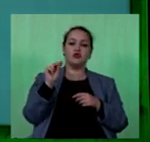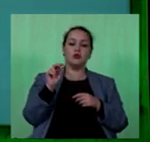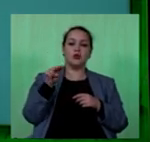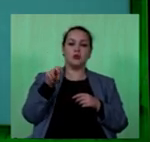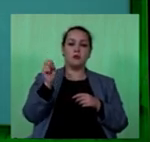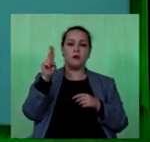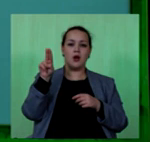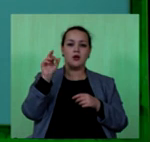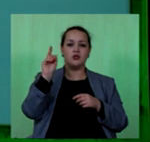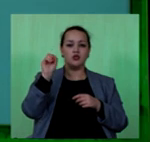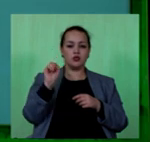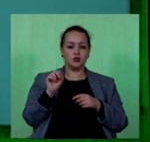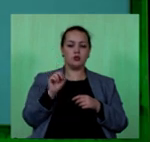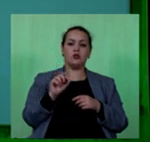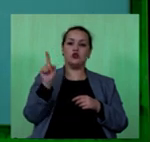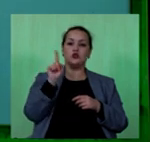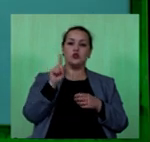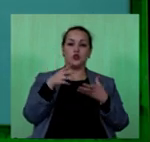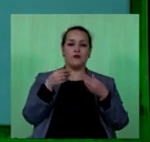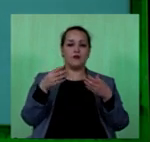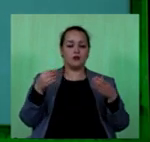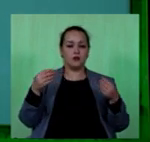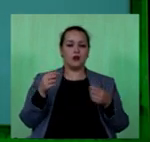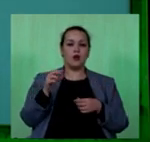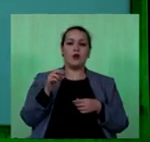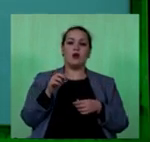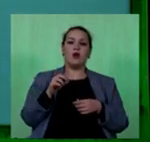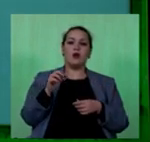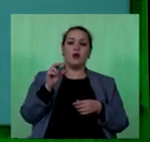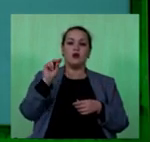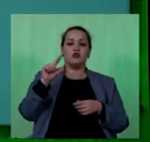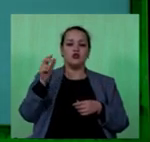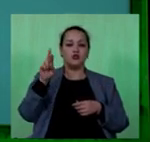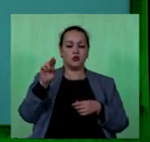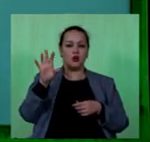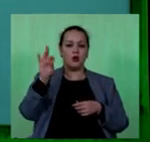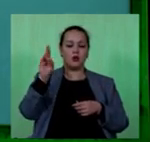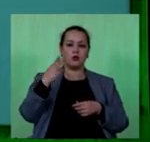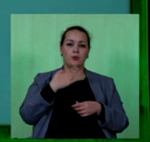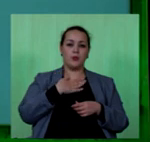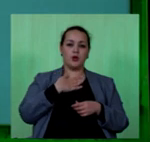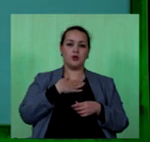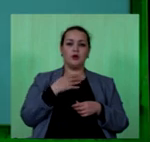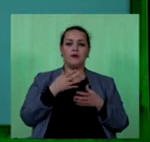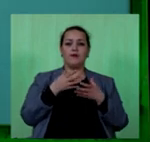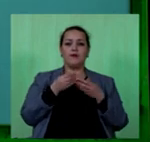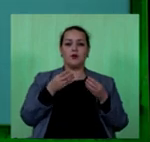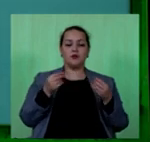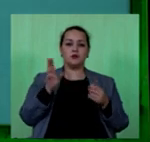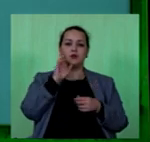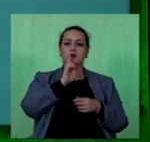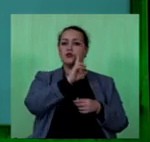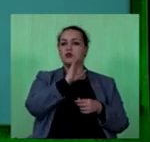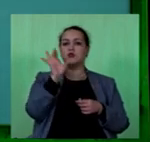существительного что весна весна чья она моя существительное весна женского рода значит